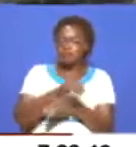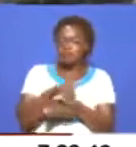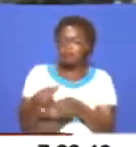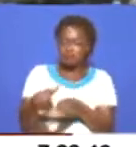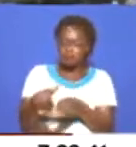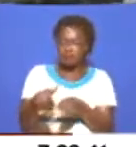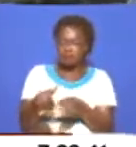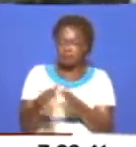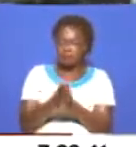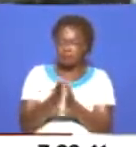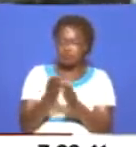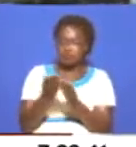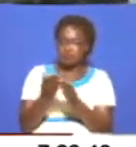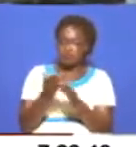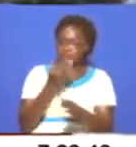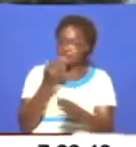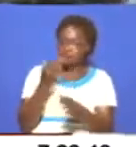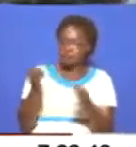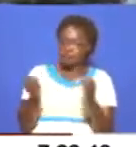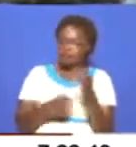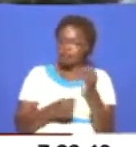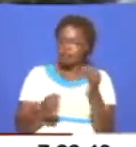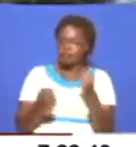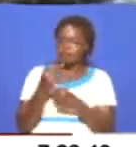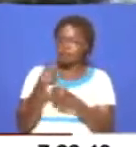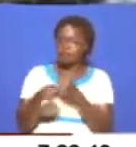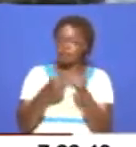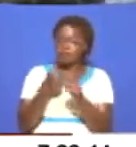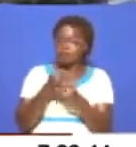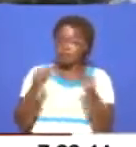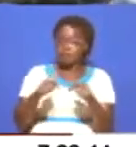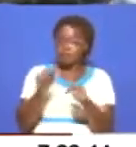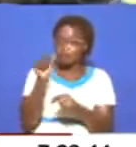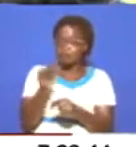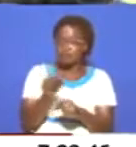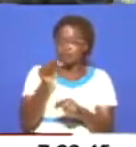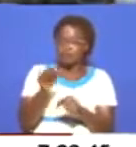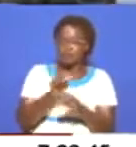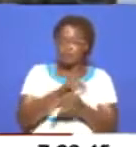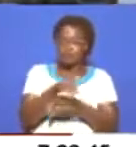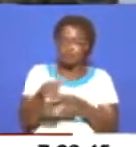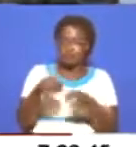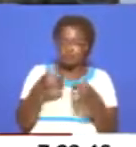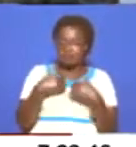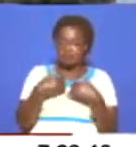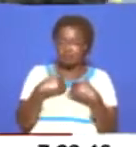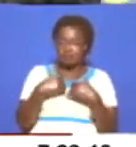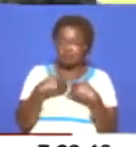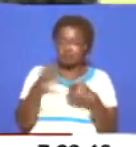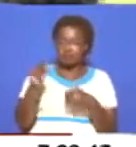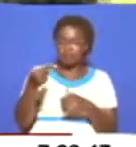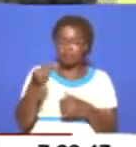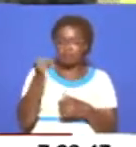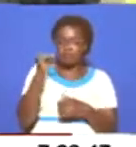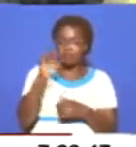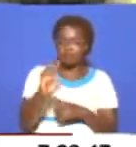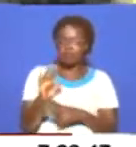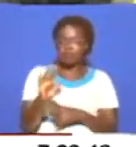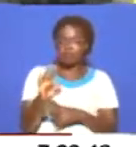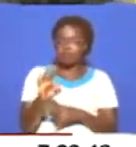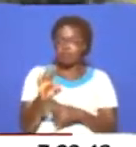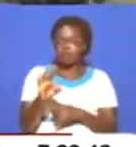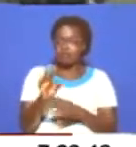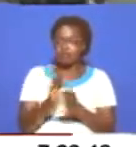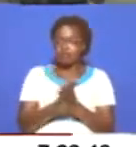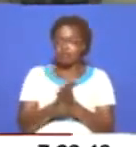Before December this year, kila mmoja wenu utakuwa na bima ya afya ya NHIF. Na